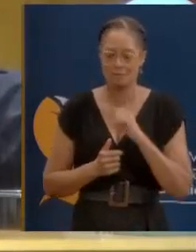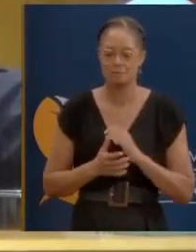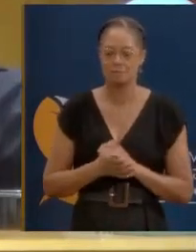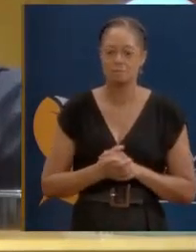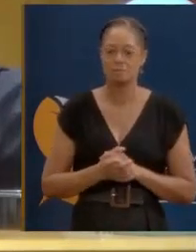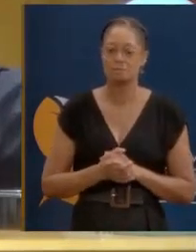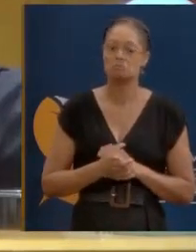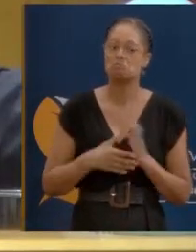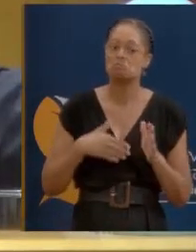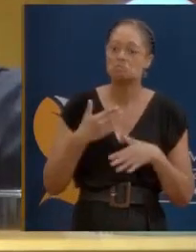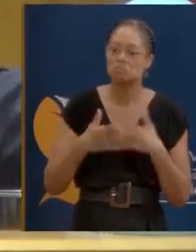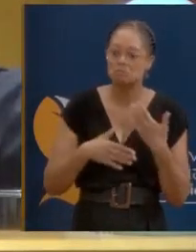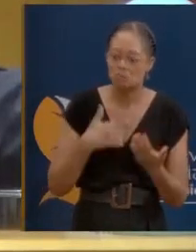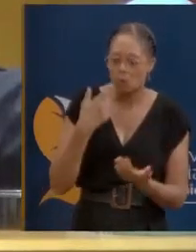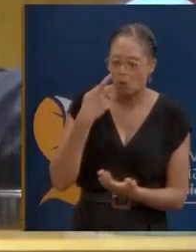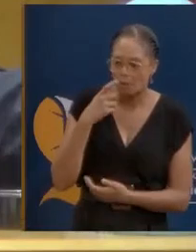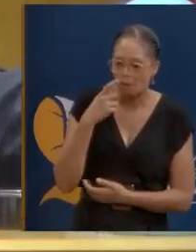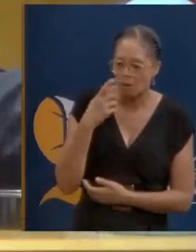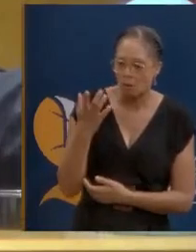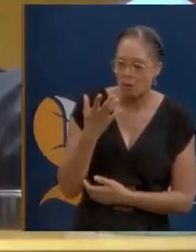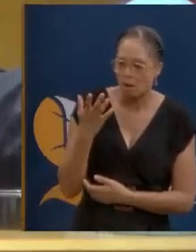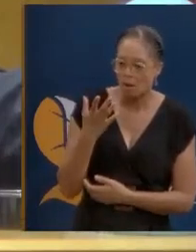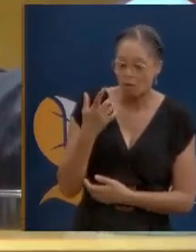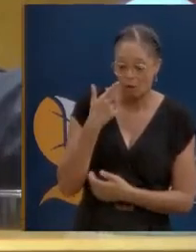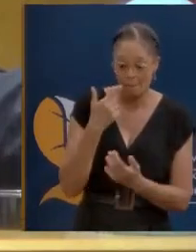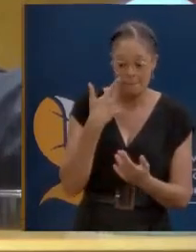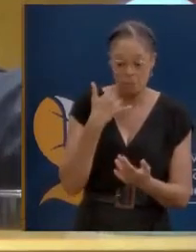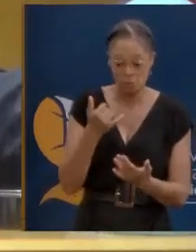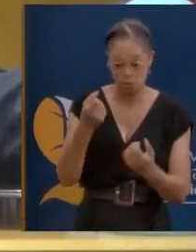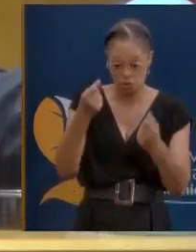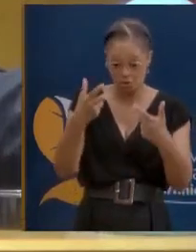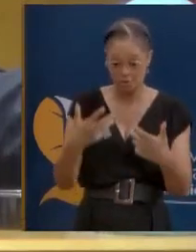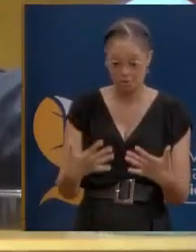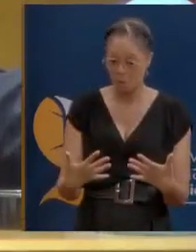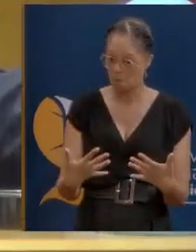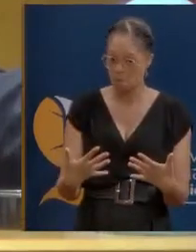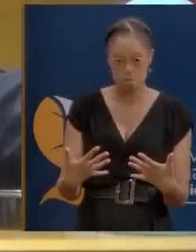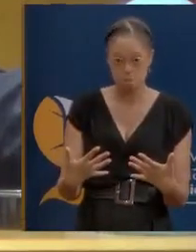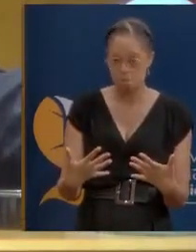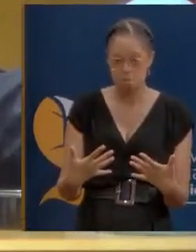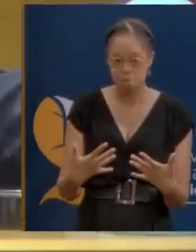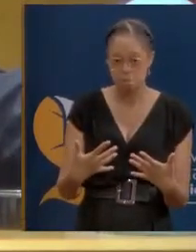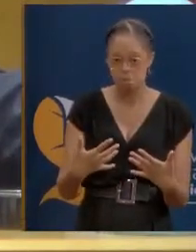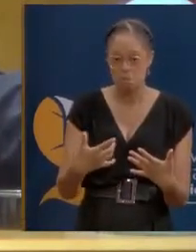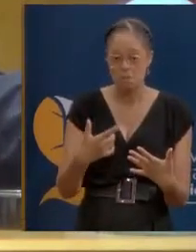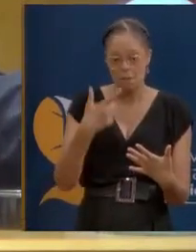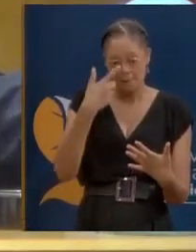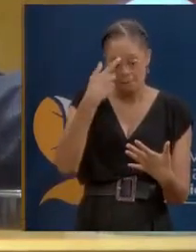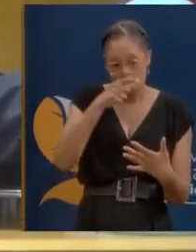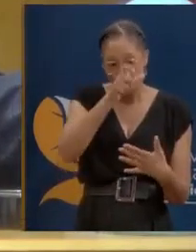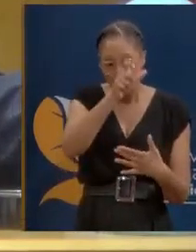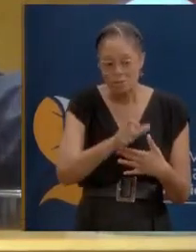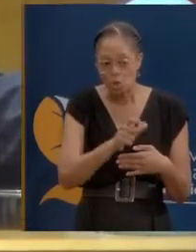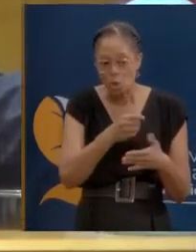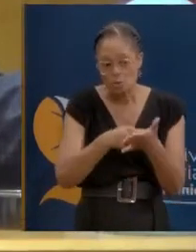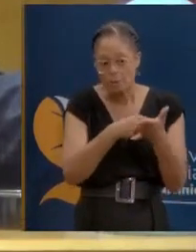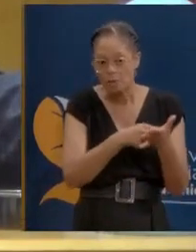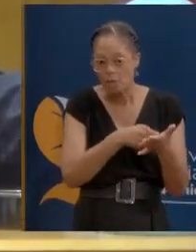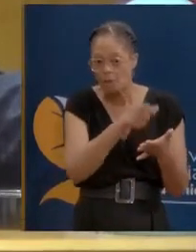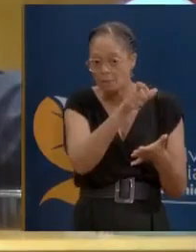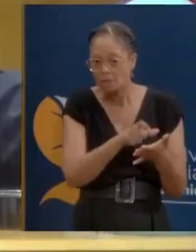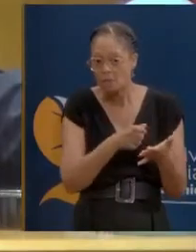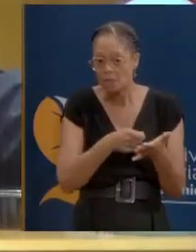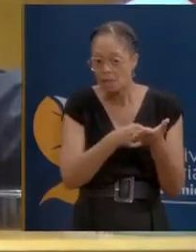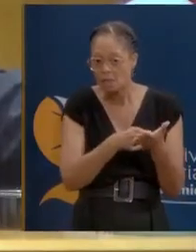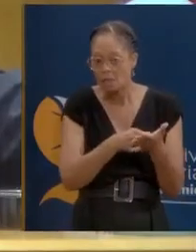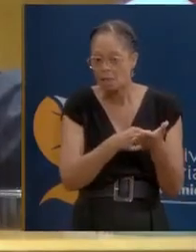Et qu'est-ce que nous avons vu? Les chiffres sont là. Ça n'a pas été répercuté pour le consommateur, pour le client. Et au